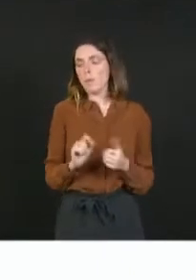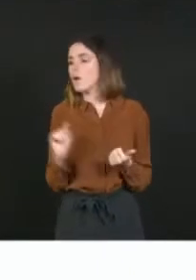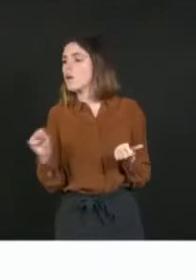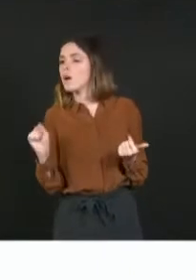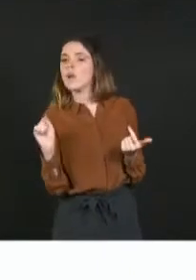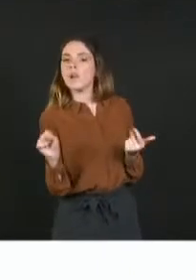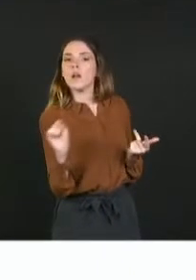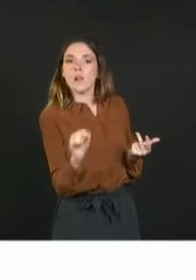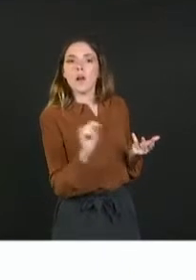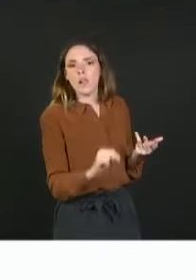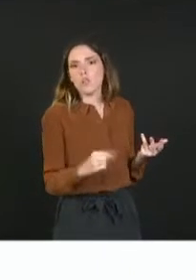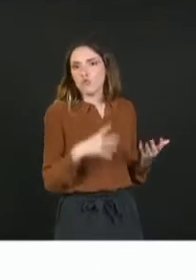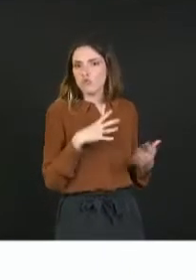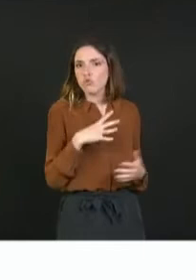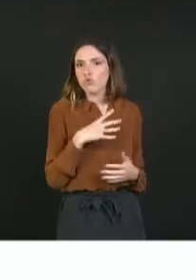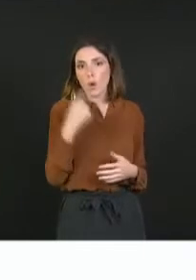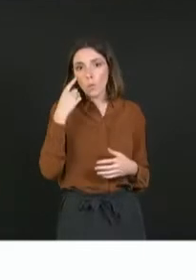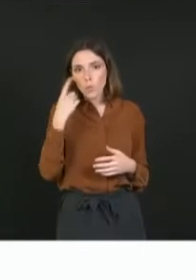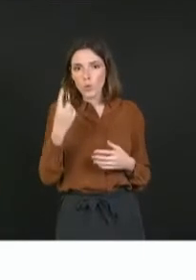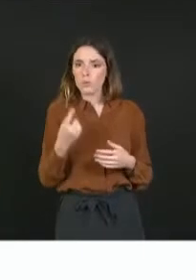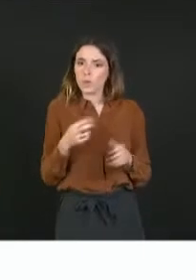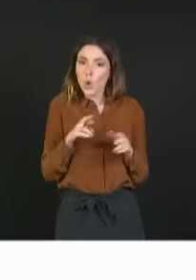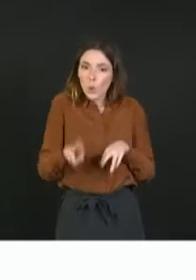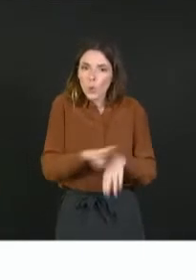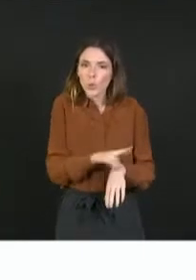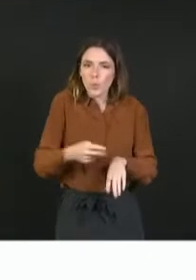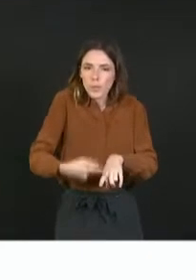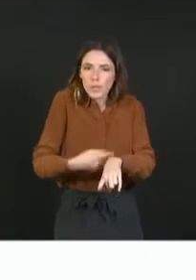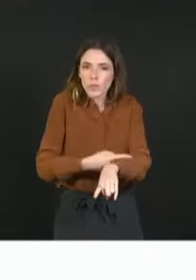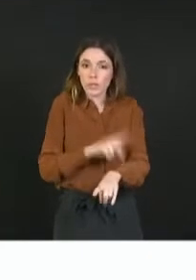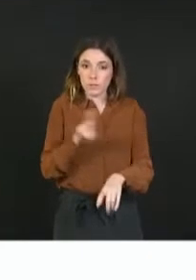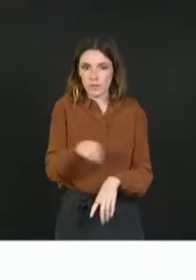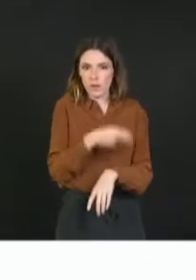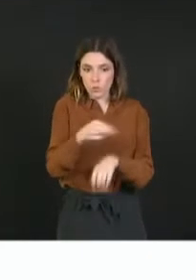cette nature en ville. Donc voilà, le ZAN, c'est ça, hein, ça veut dire clairement